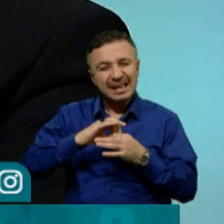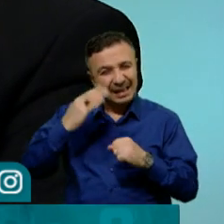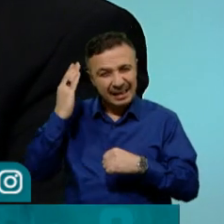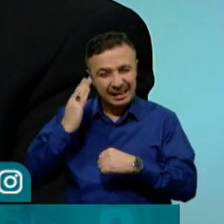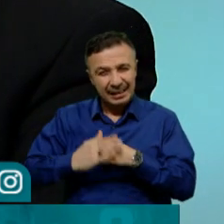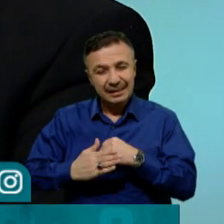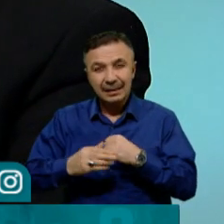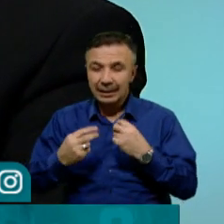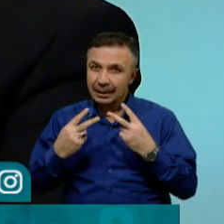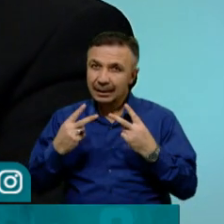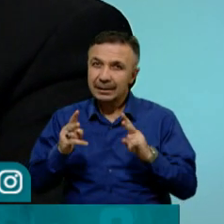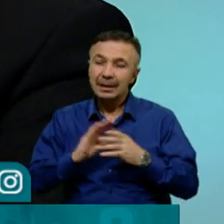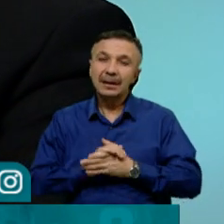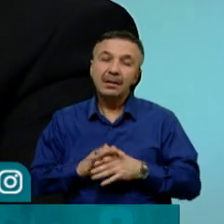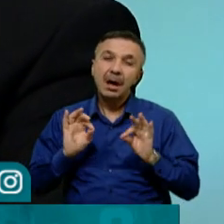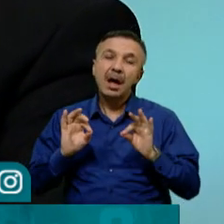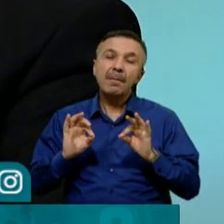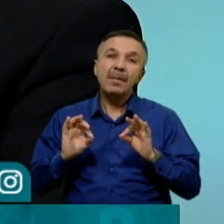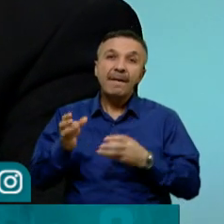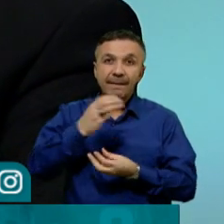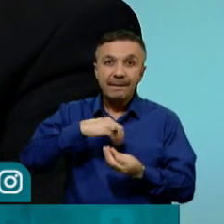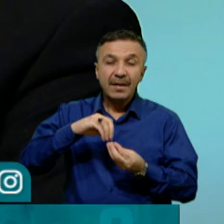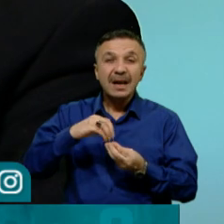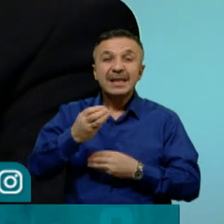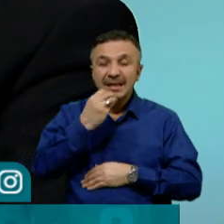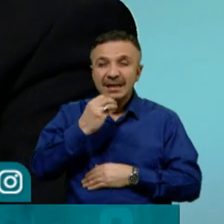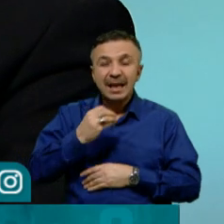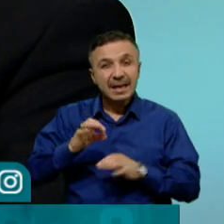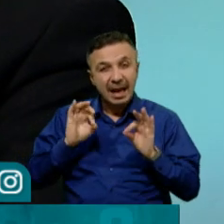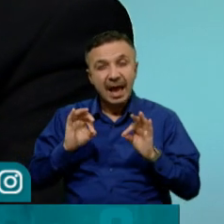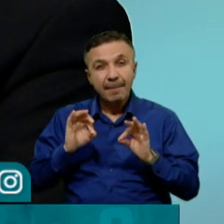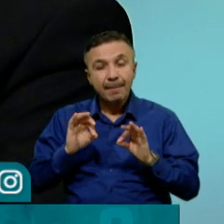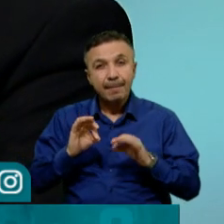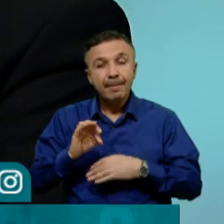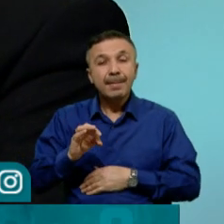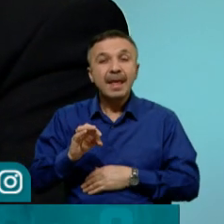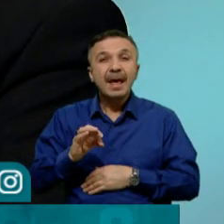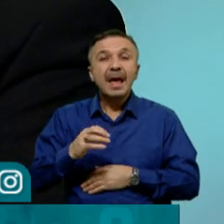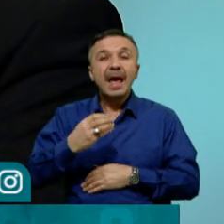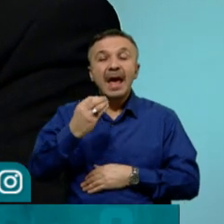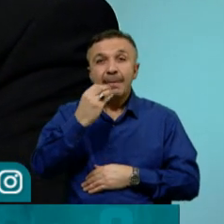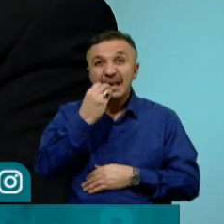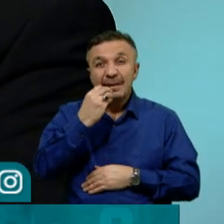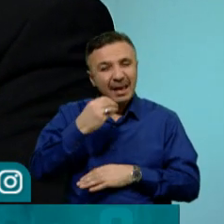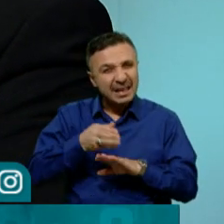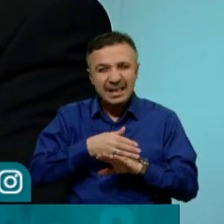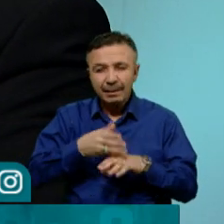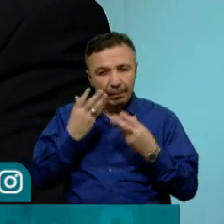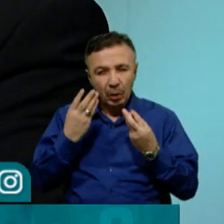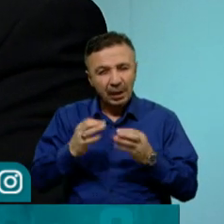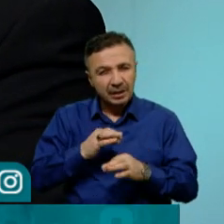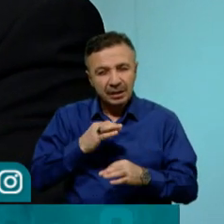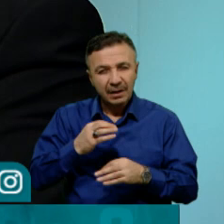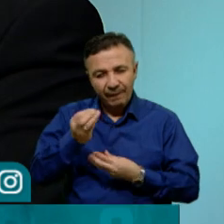açıklarken hem faiz yeğenin hem yediren in İn yani faiz alanın